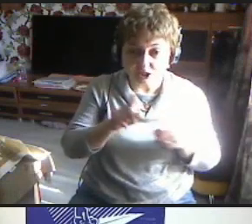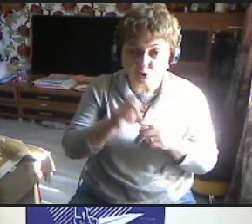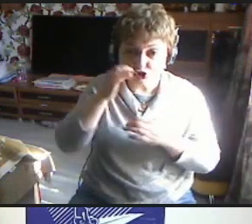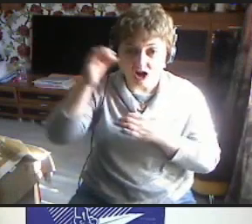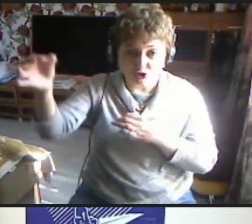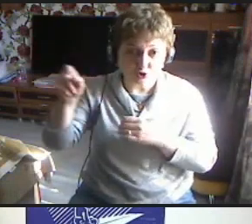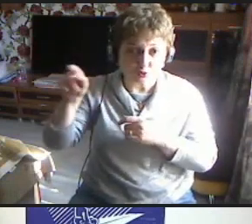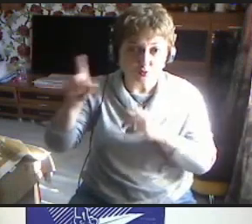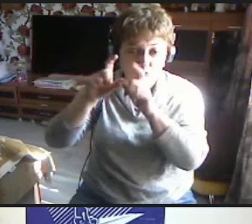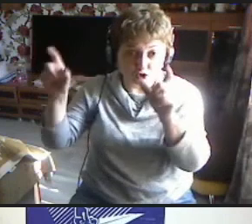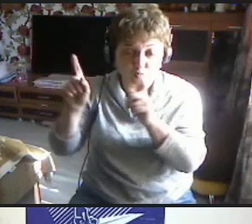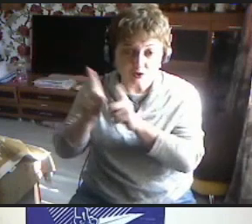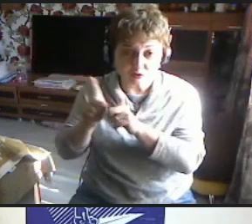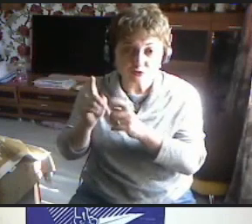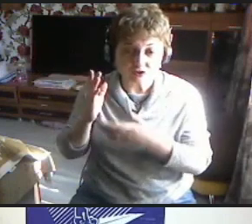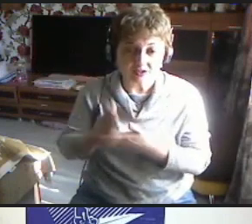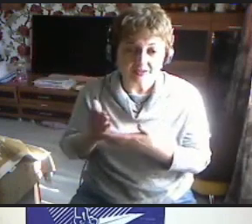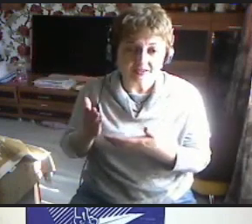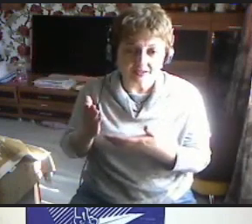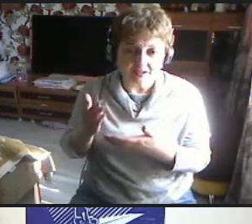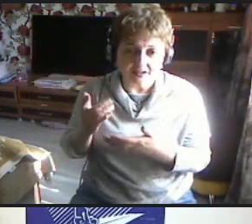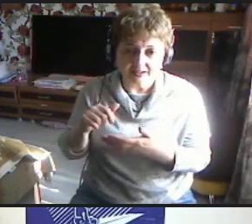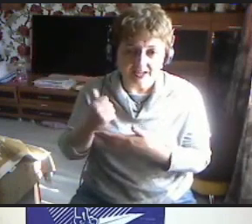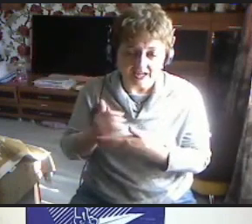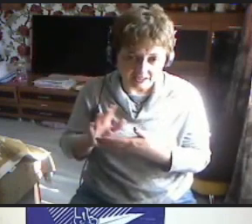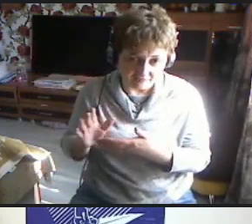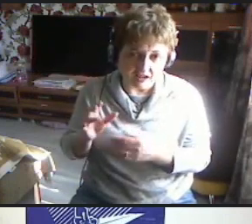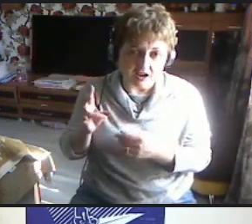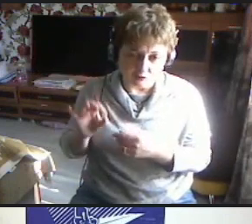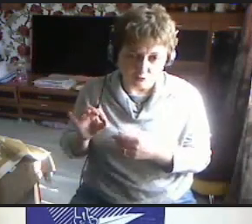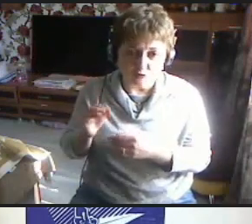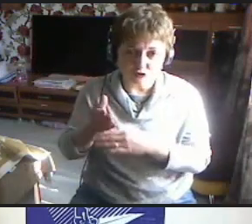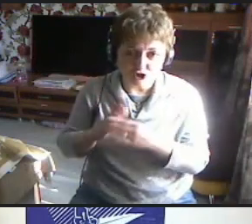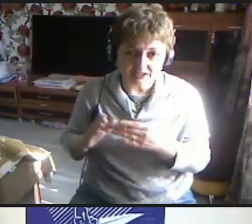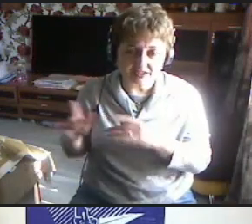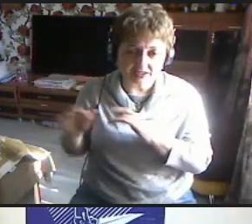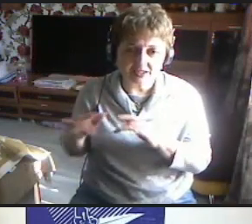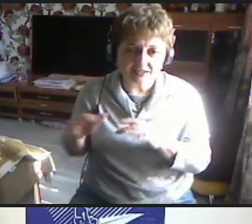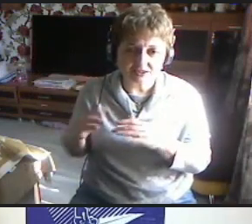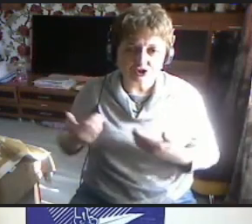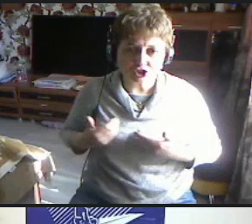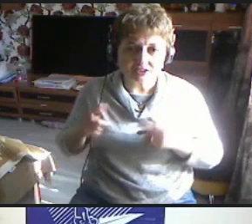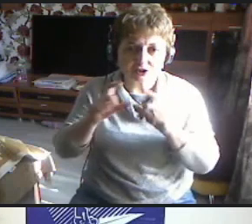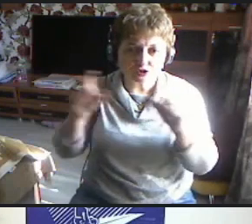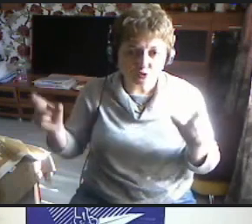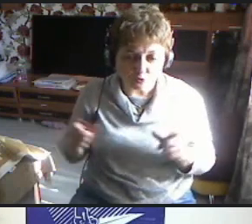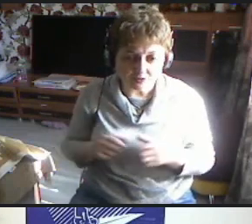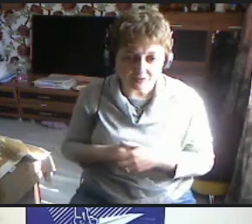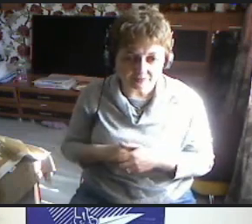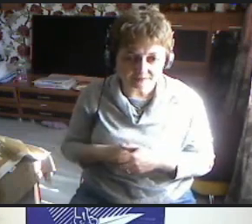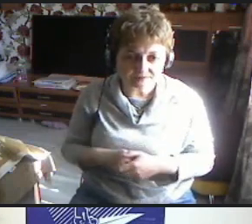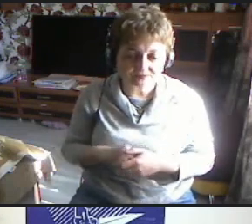бы, ну, может быть, не основная, но часть деятельности и жизни школы. Так, сейчас мы дальше